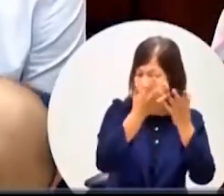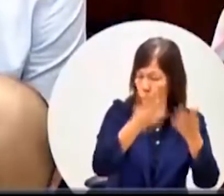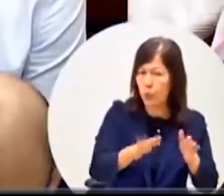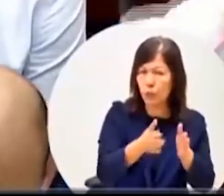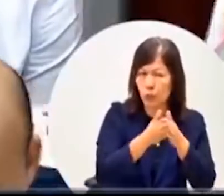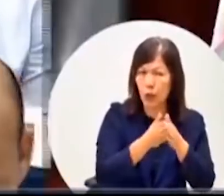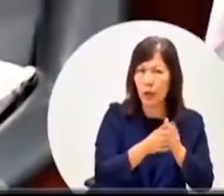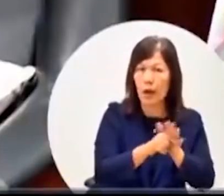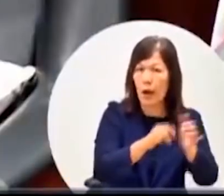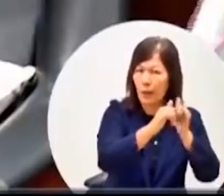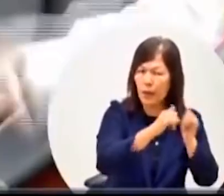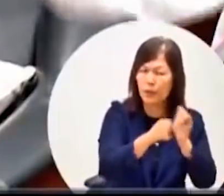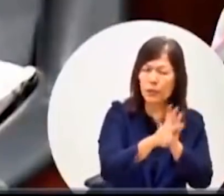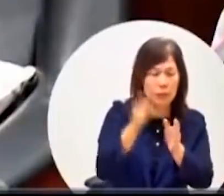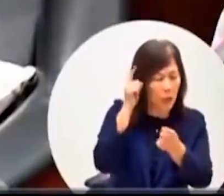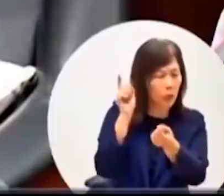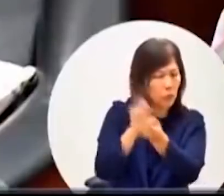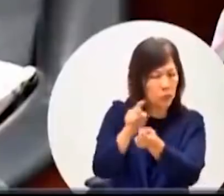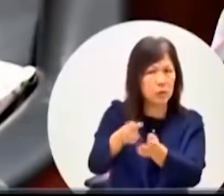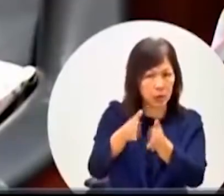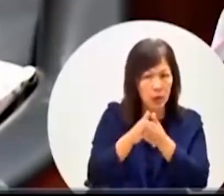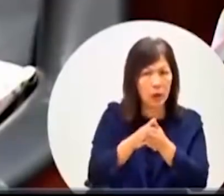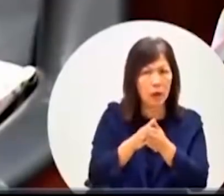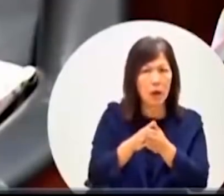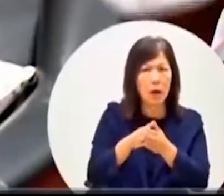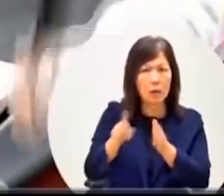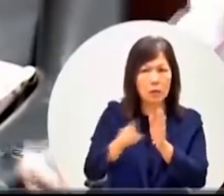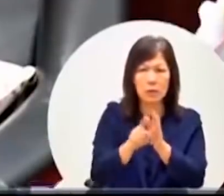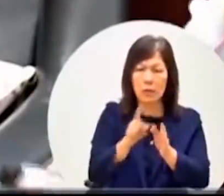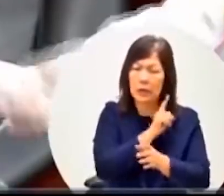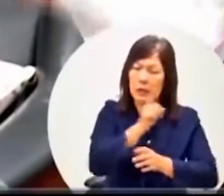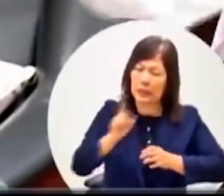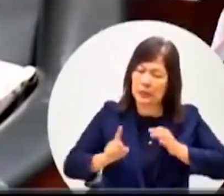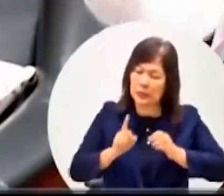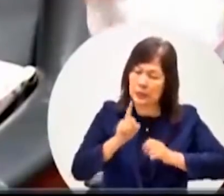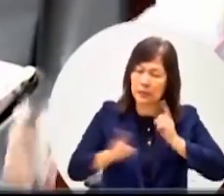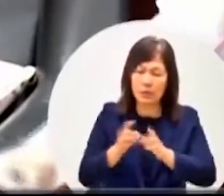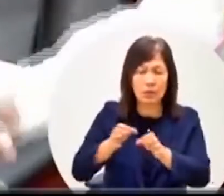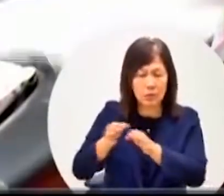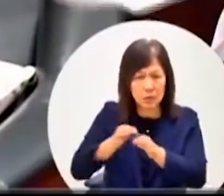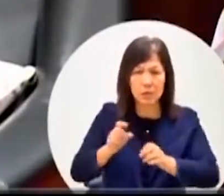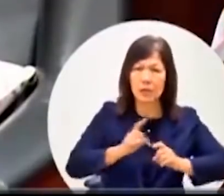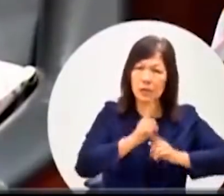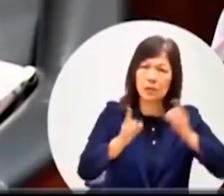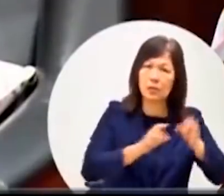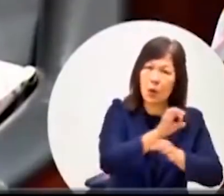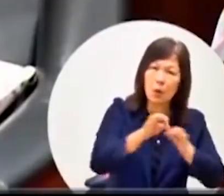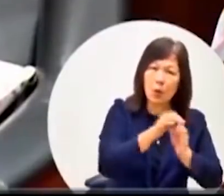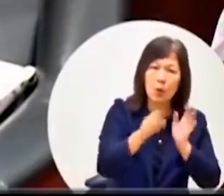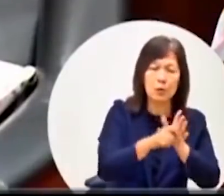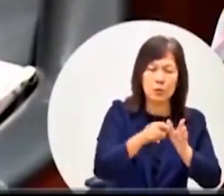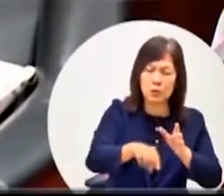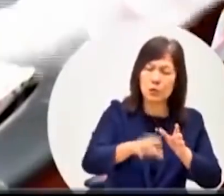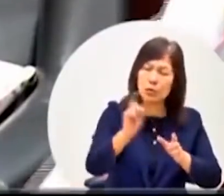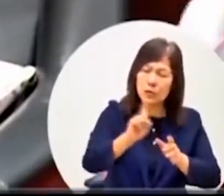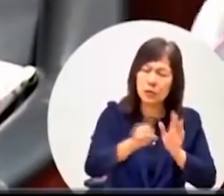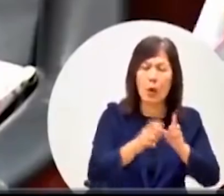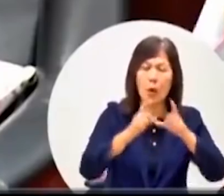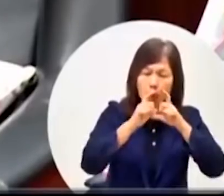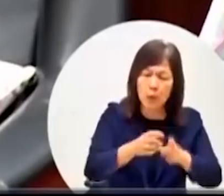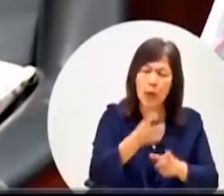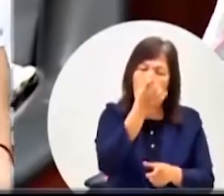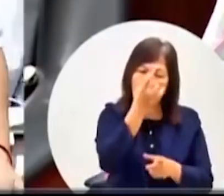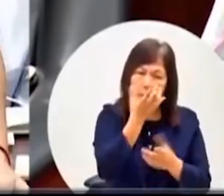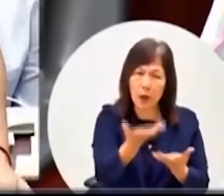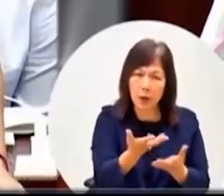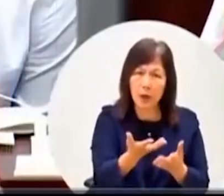众想知道就是你所谓的资金区、自贸区内容是什么，但是你现在一项都回答不出来。 我怎么叫一项都没回答出来？黄议